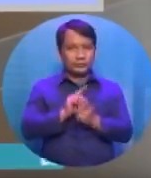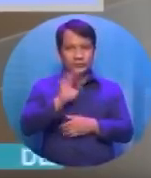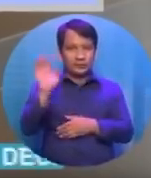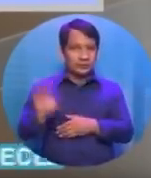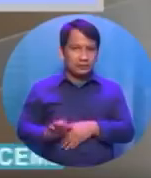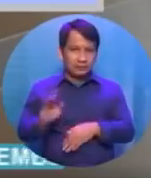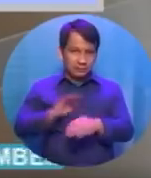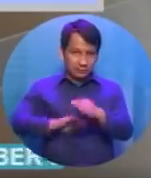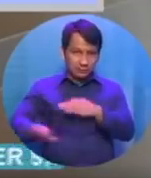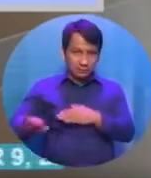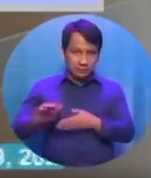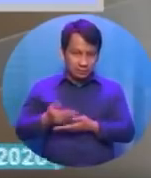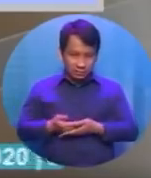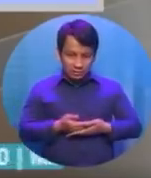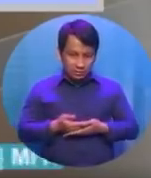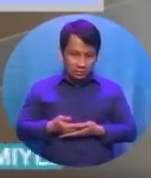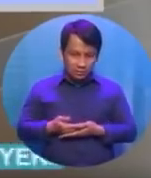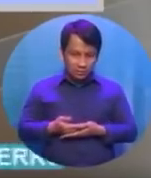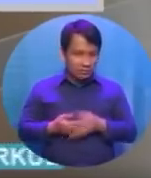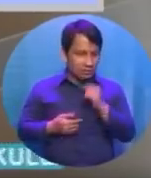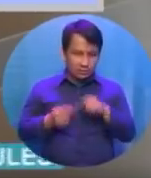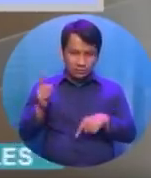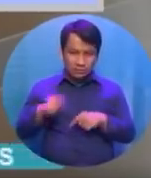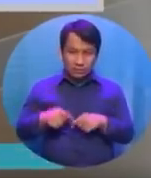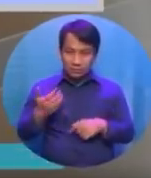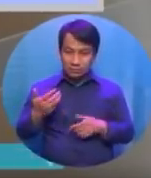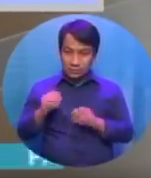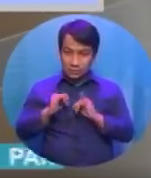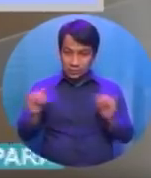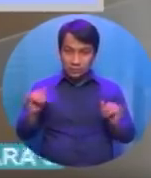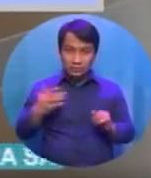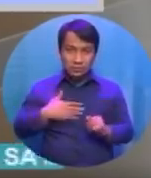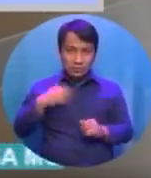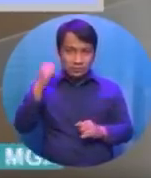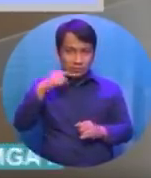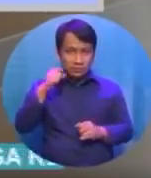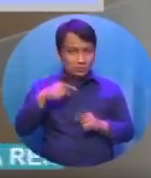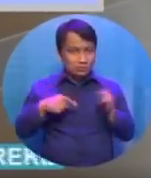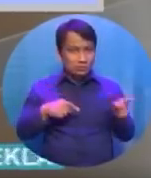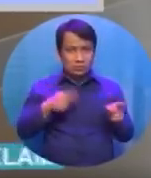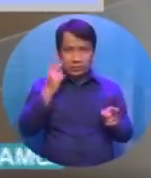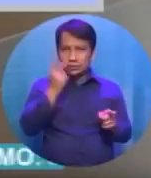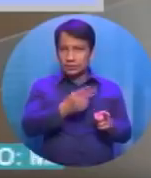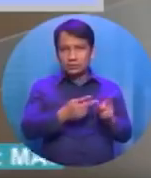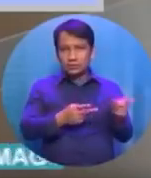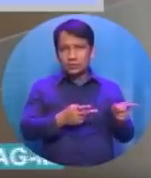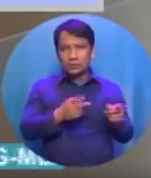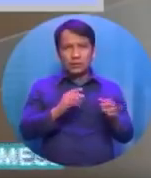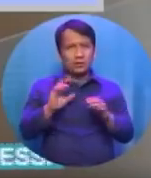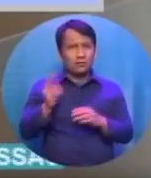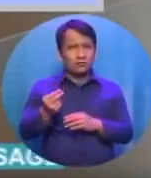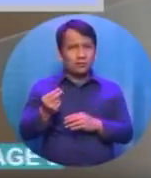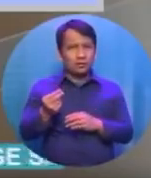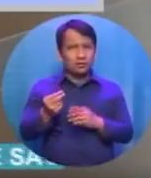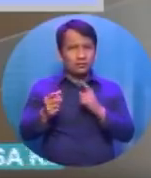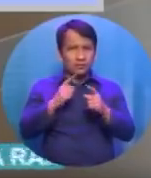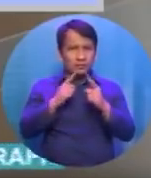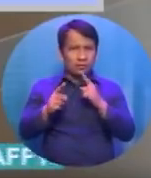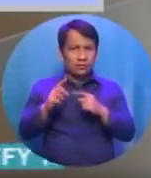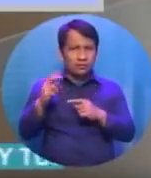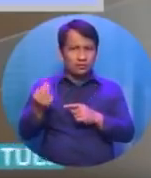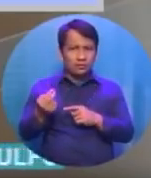birth po talaga. Pati yung ate ko po. Oh, since birth. At kailan mo siya huling